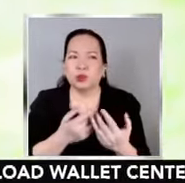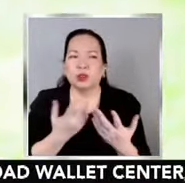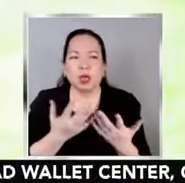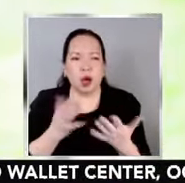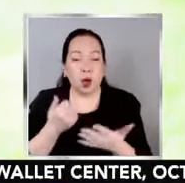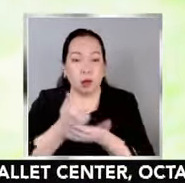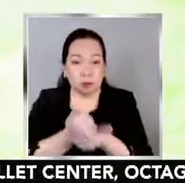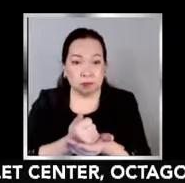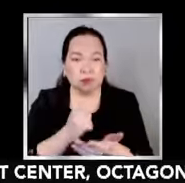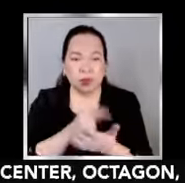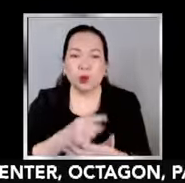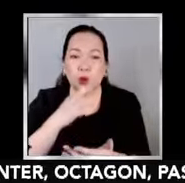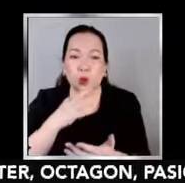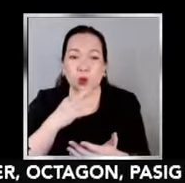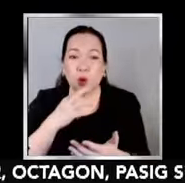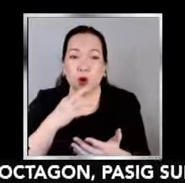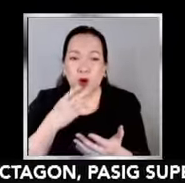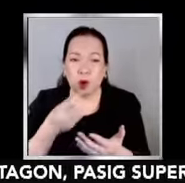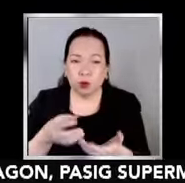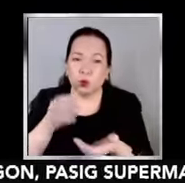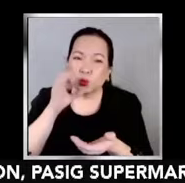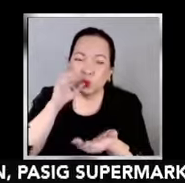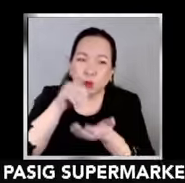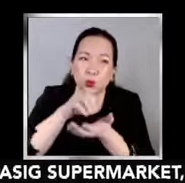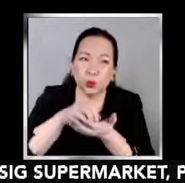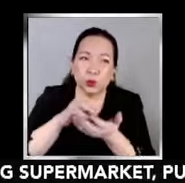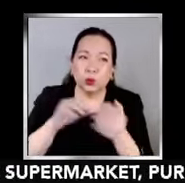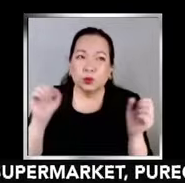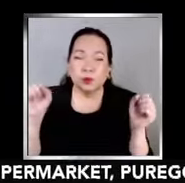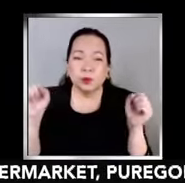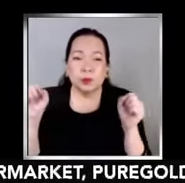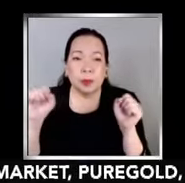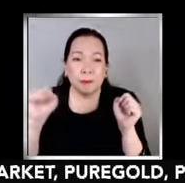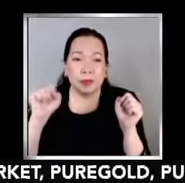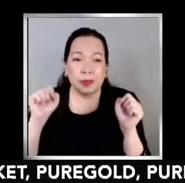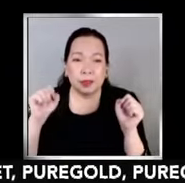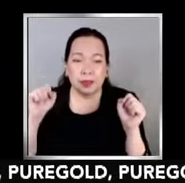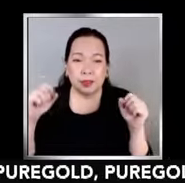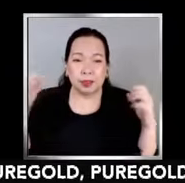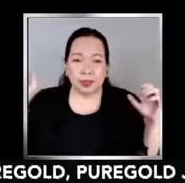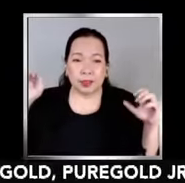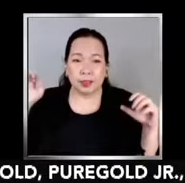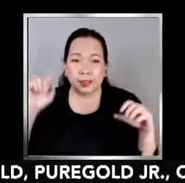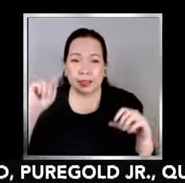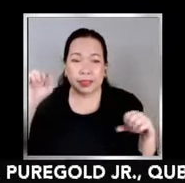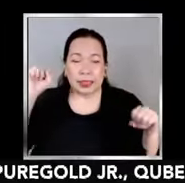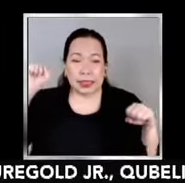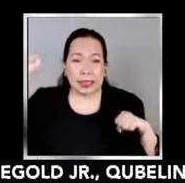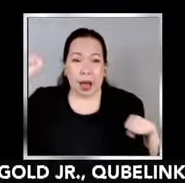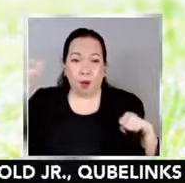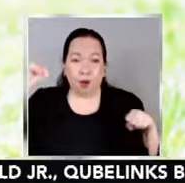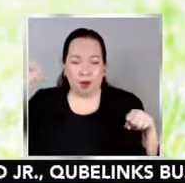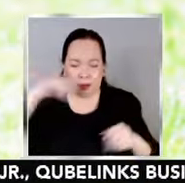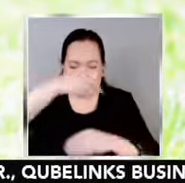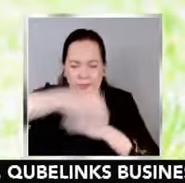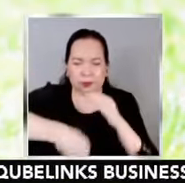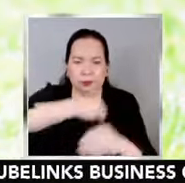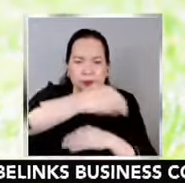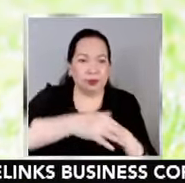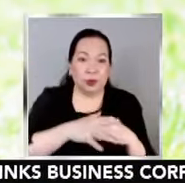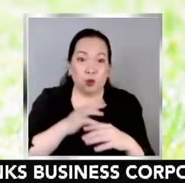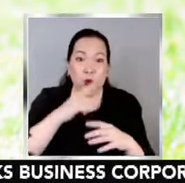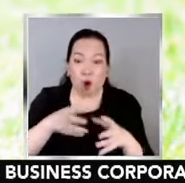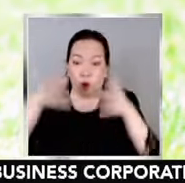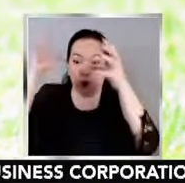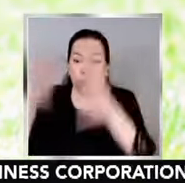at balutin ang malamig na tuwalya. Huwag silang ilublob sa malamig na tubig dahil maaari itong magdulot ng delikadong blood pressure changes sa kanilang katawan. Kung talagang hindi